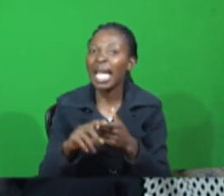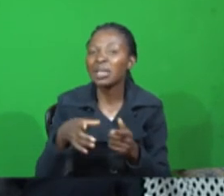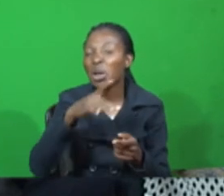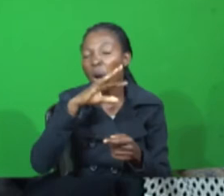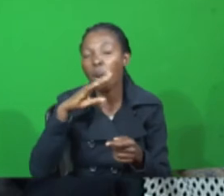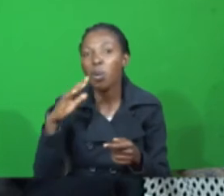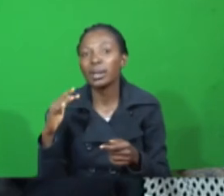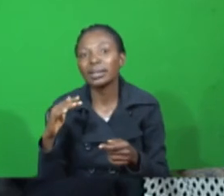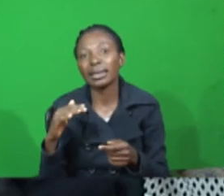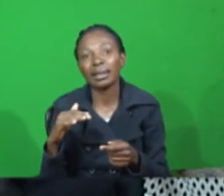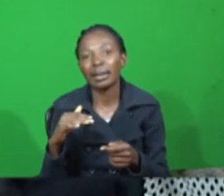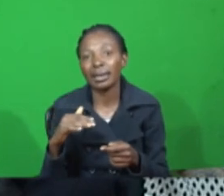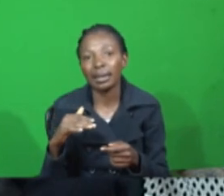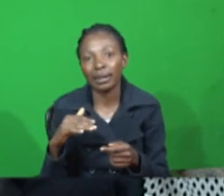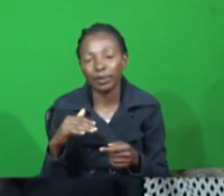kutsvinya kunoita varume.